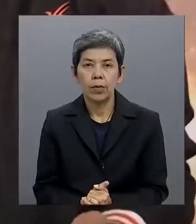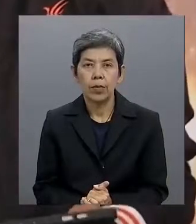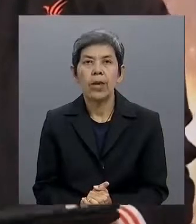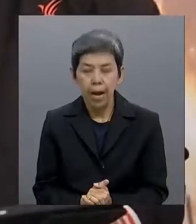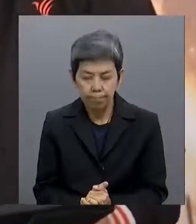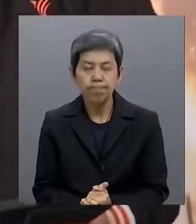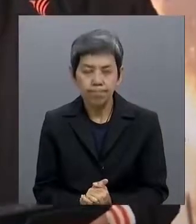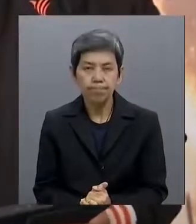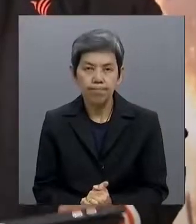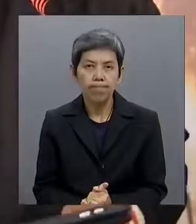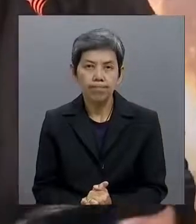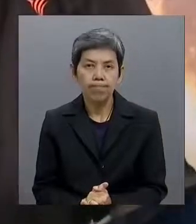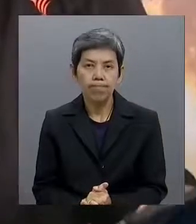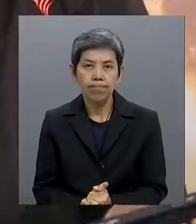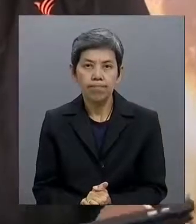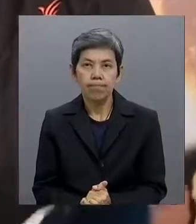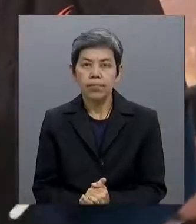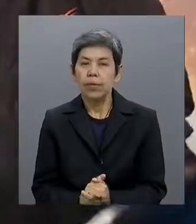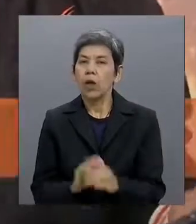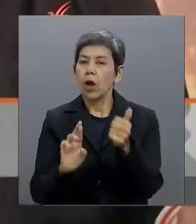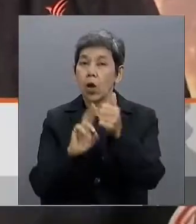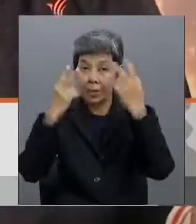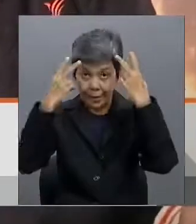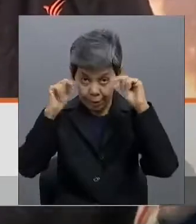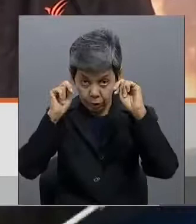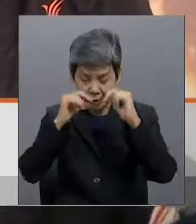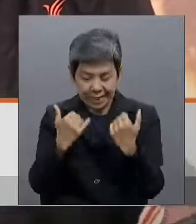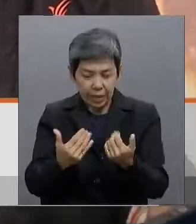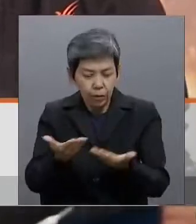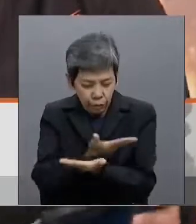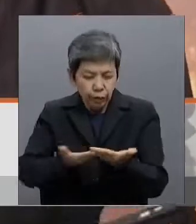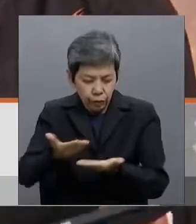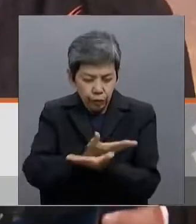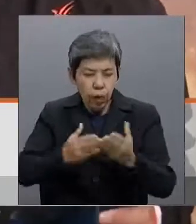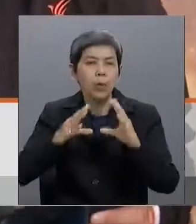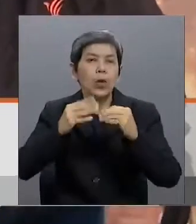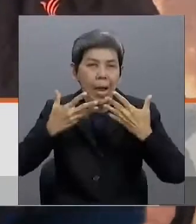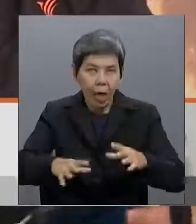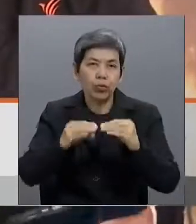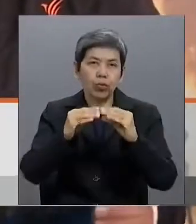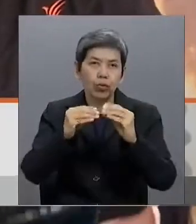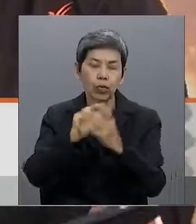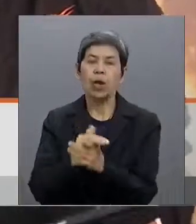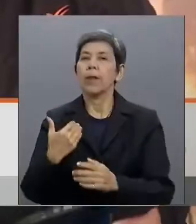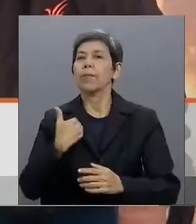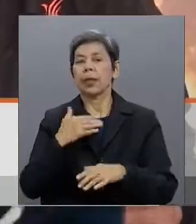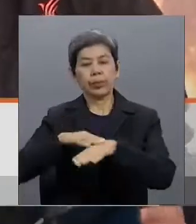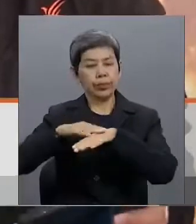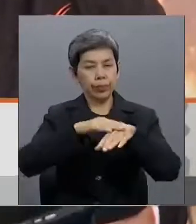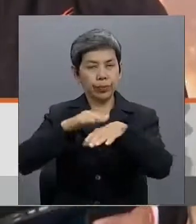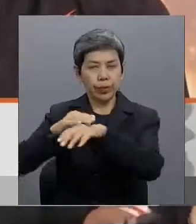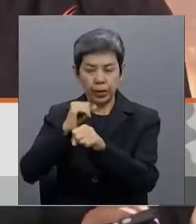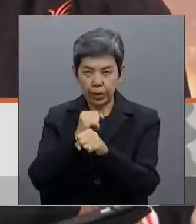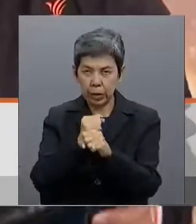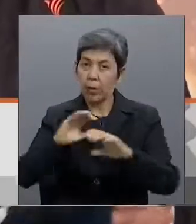ครับคุณพึ่งนภาคุณจิรชตาครับโดยรองนายกรัฐมนตรีเพิ่งจะประชุมเสร็จเมื่อสักครู่ที่ผ่านมานะครับพร้อมกับกำชับให้ทุกหน่วยง